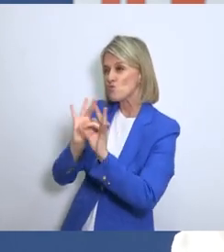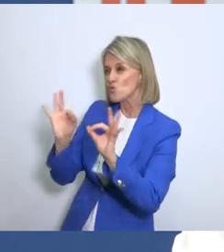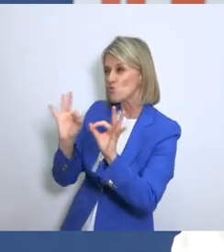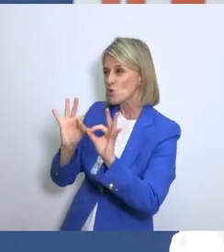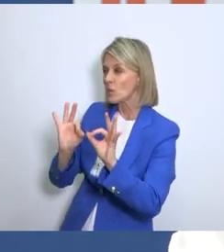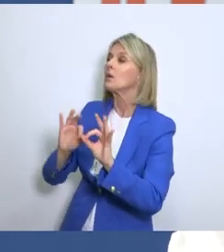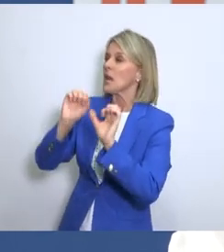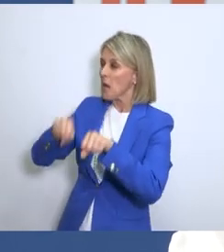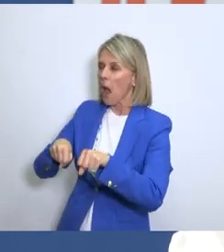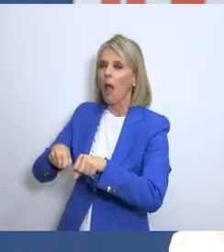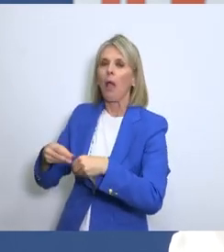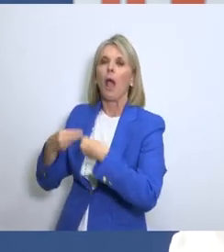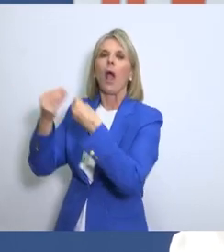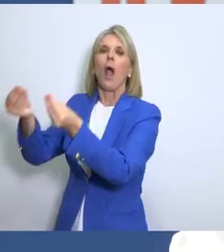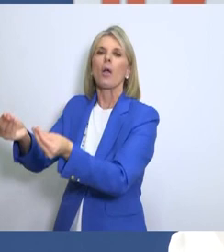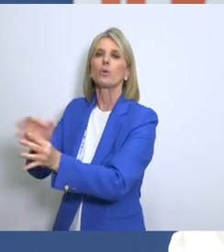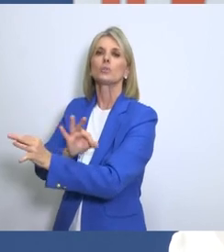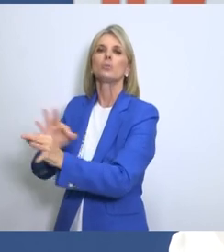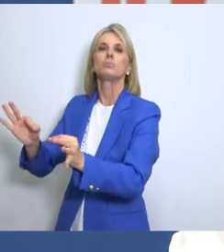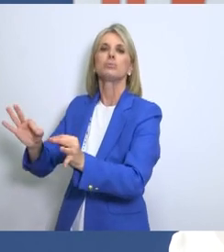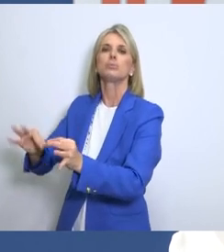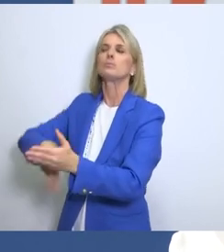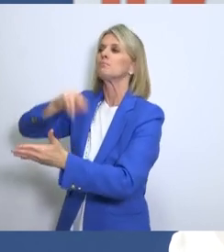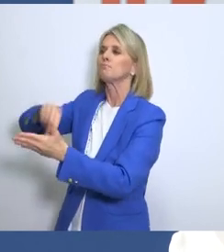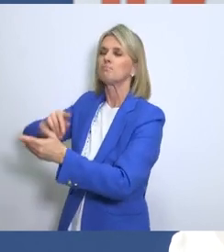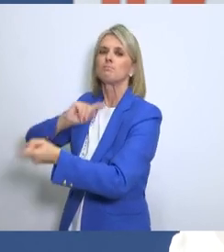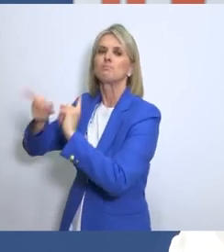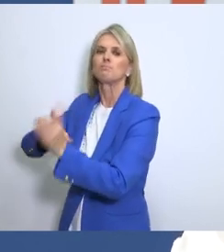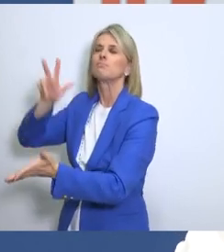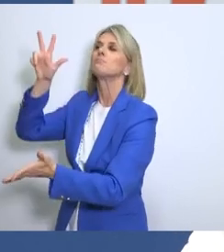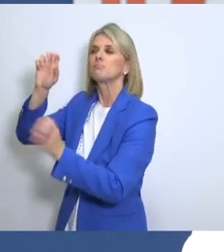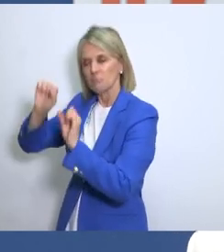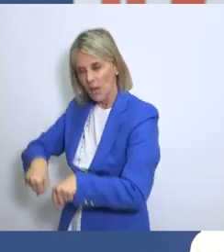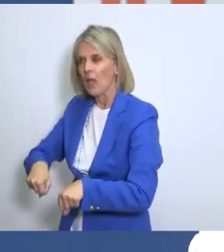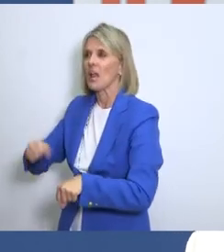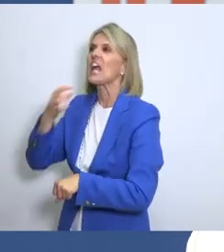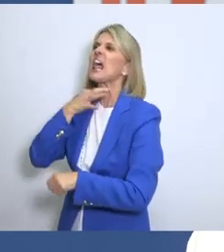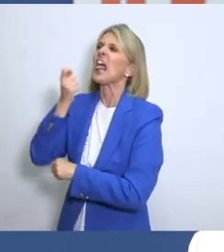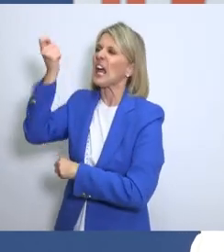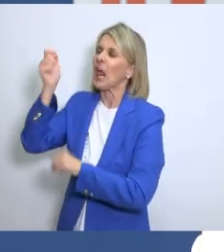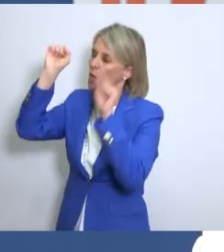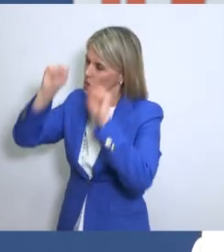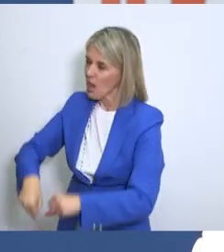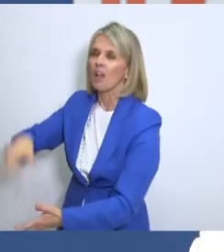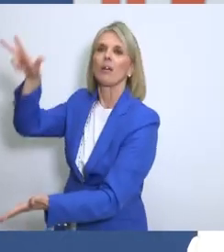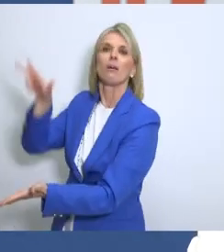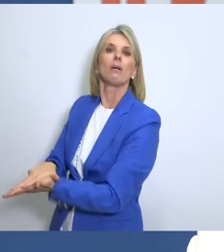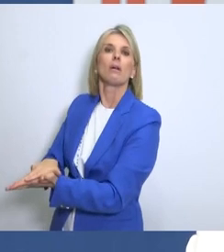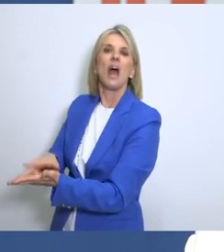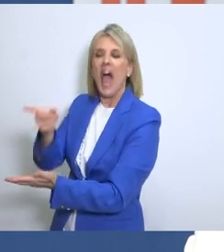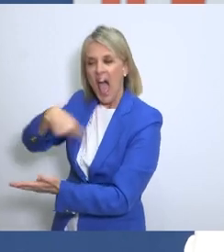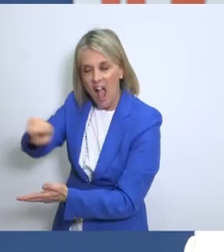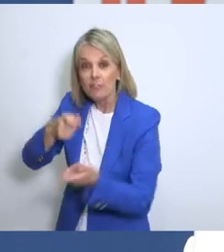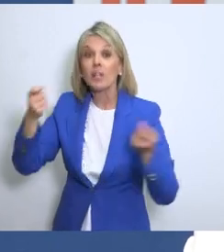τεχνοκρατικές και αυτές, για την αναγνώριση και την αποπληρωμή του χρέους. Άλλωστε, το ΜΕΡΑ25